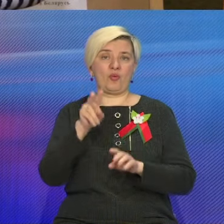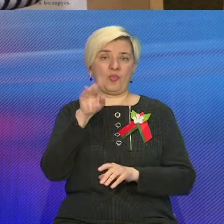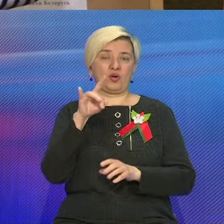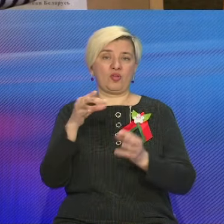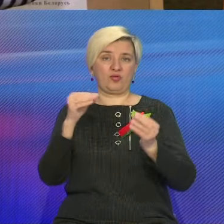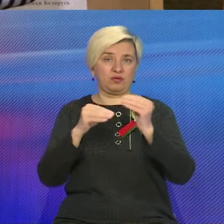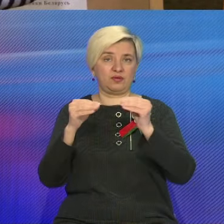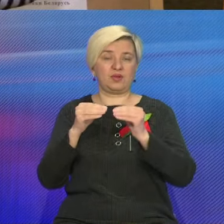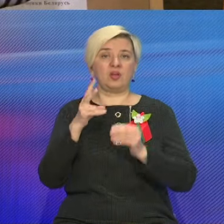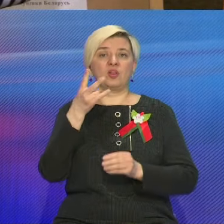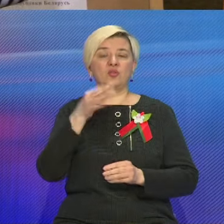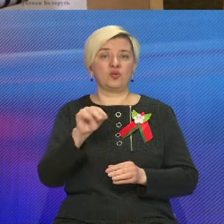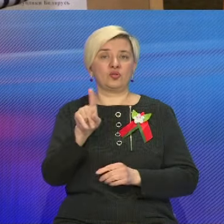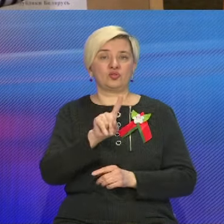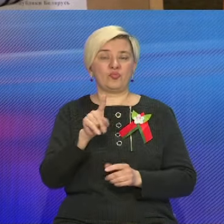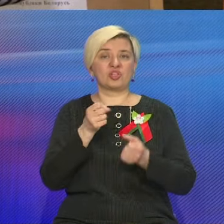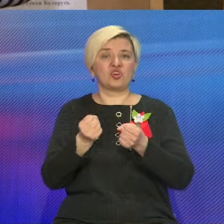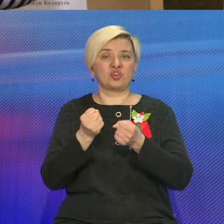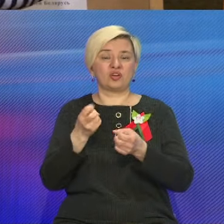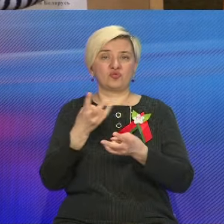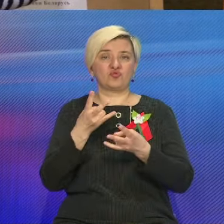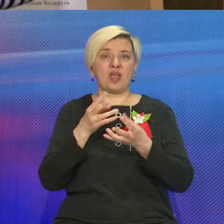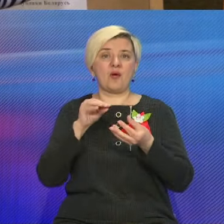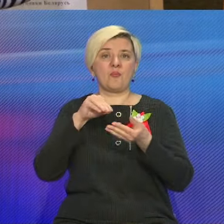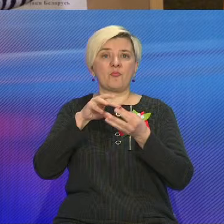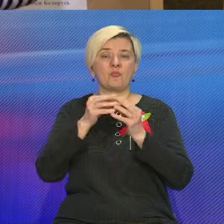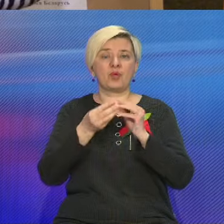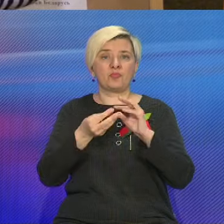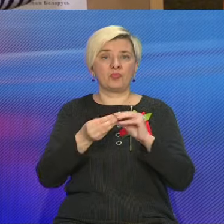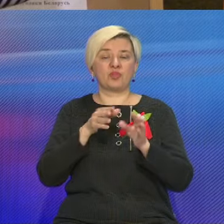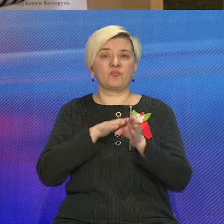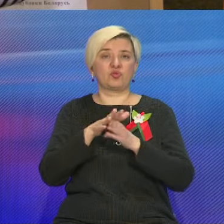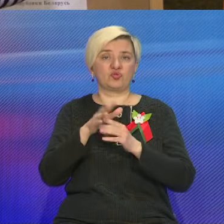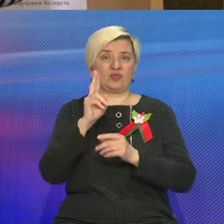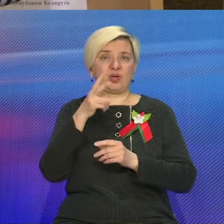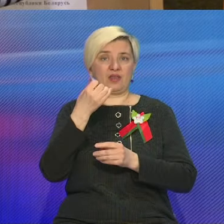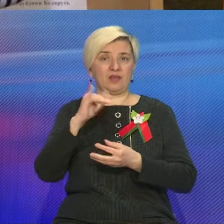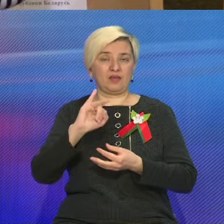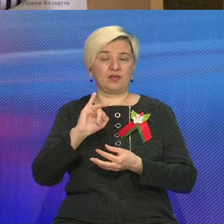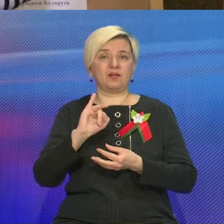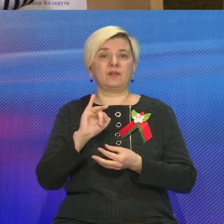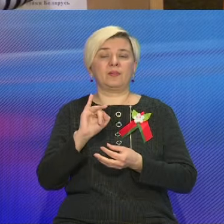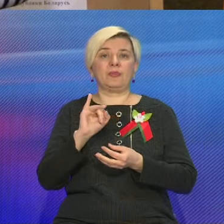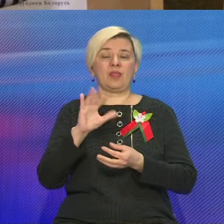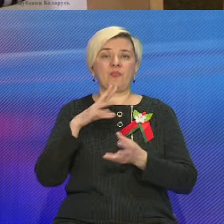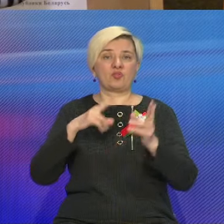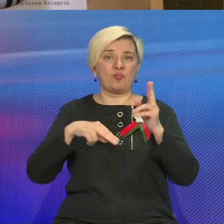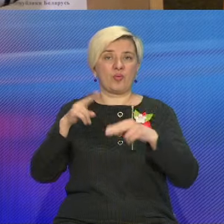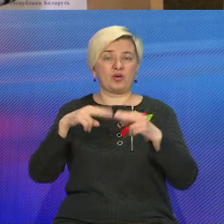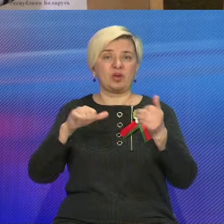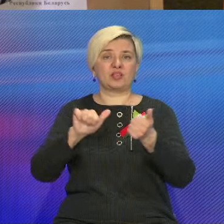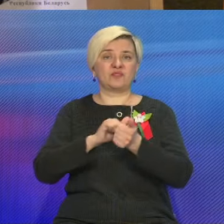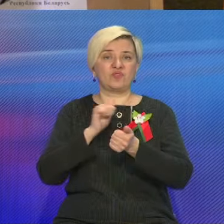приклеил. Однако для того, чтобы он держался, надо было его пропитать клеем ПВА. Потом его вместе с клеем покрасить, потом его